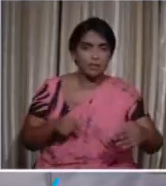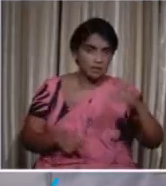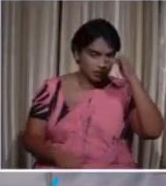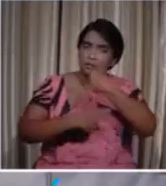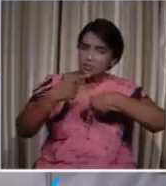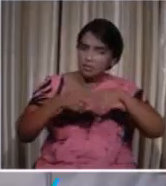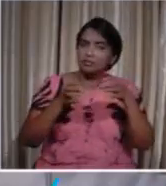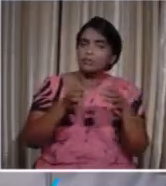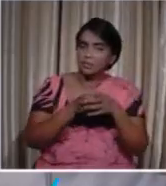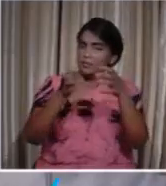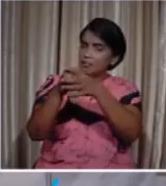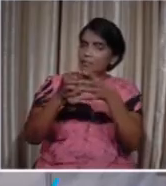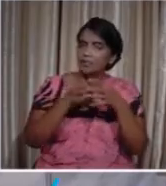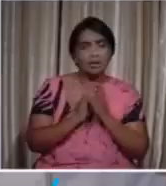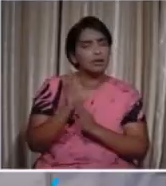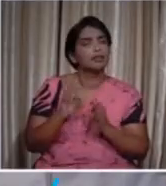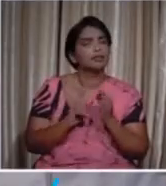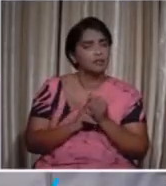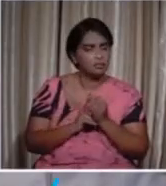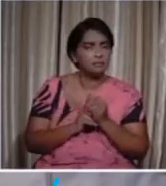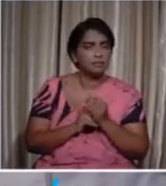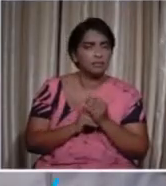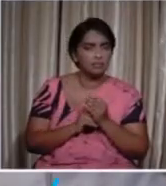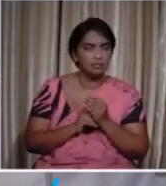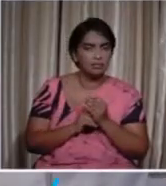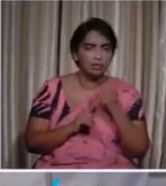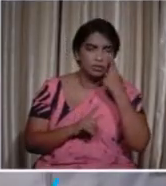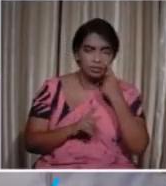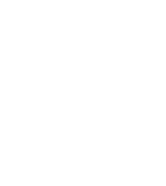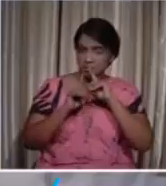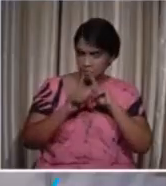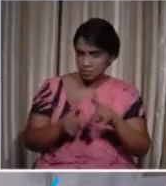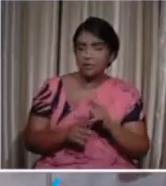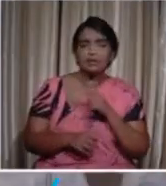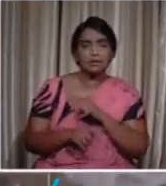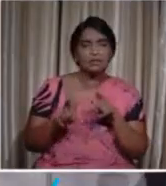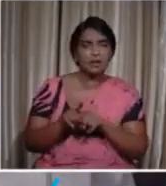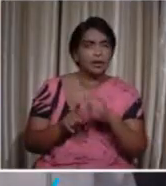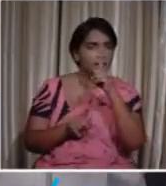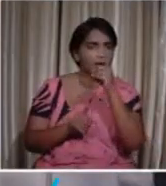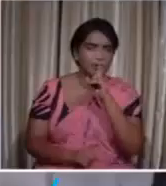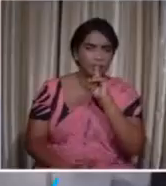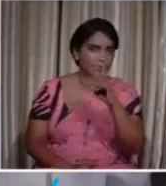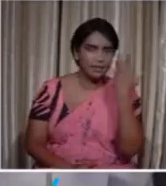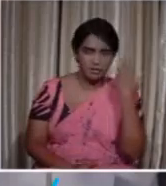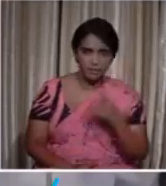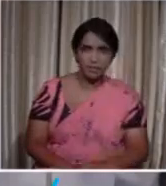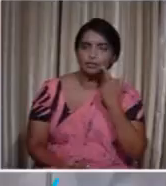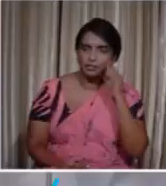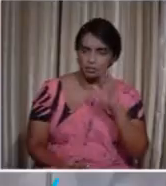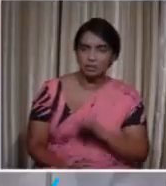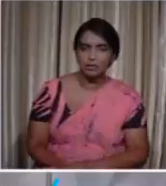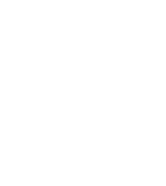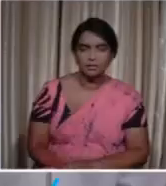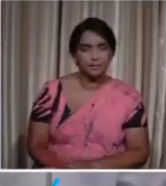නායකතුමා ඇතුළු මේ පක්ෂ මේ මන්ත්‍රීවරුත් ඔක්කොම දුන්න කනගාටුව ප්‍රකාශ කිරීම ඒත් එක මන්ත්‍රීවරයෙක් ඒක කරේ නැහැ. මේකට අනුබල දුන්න.